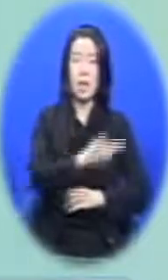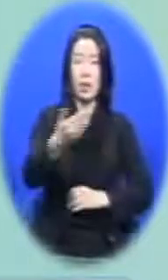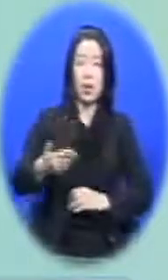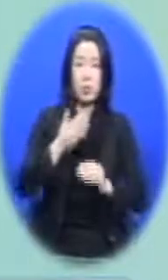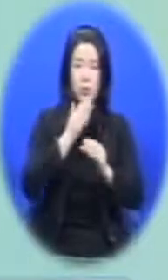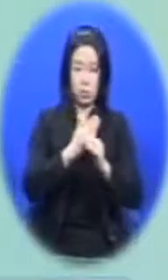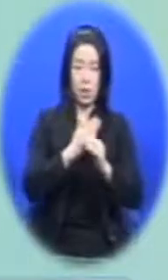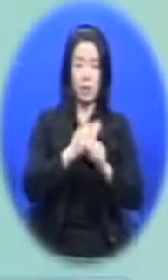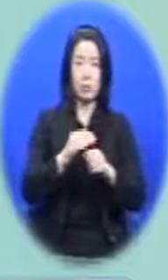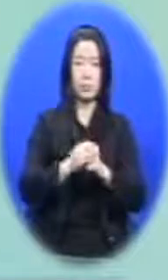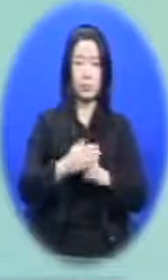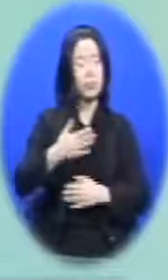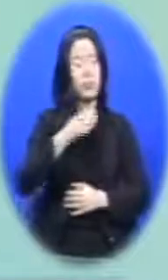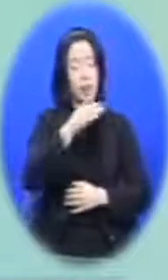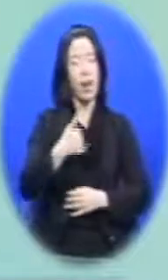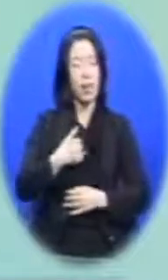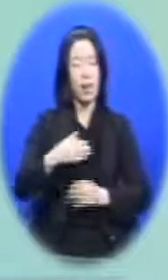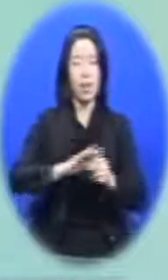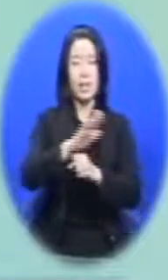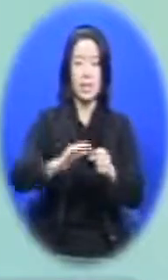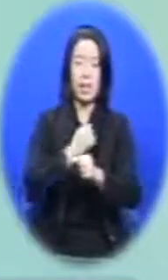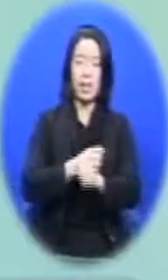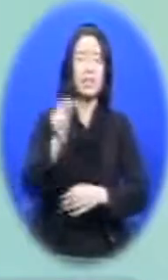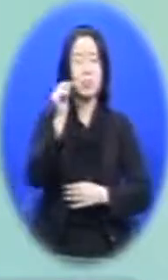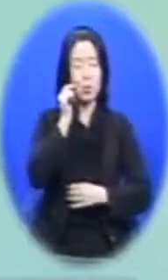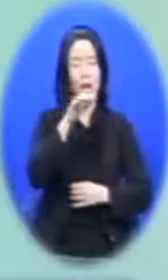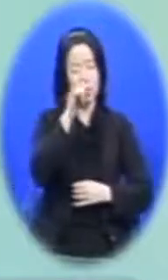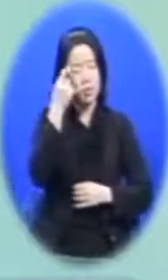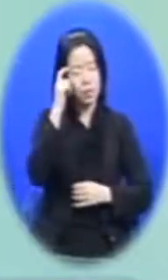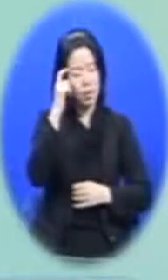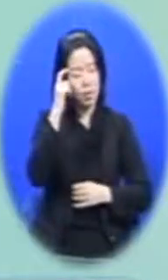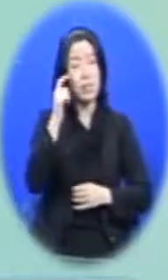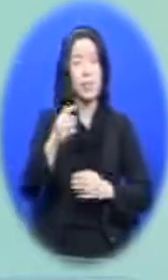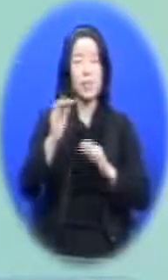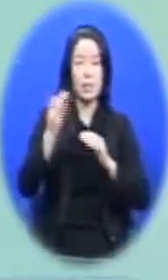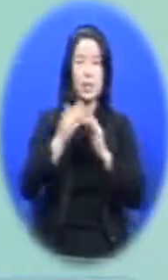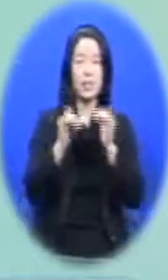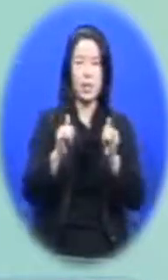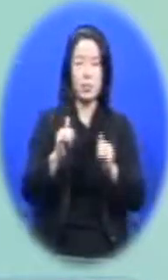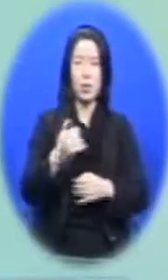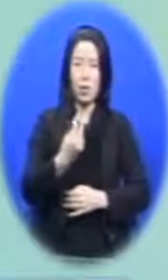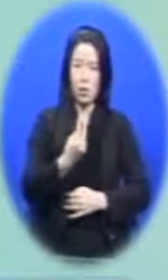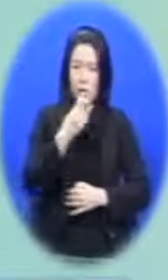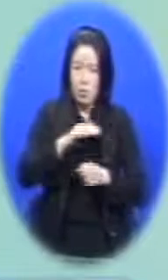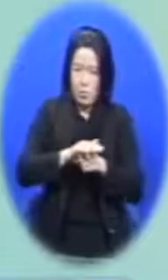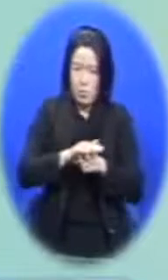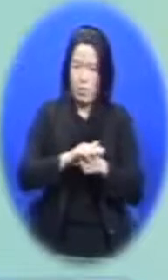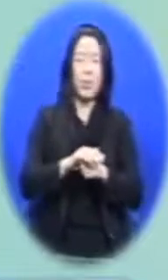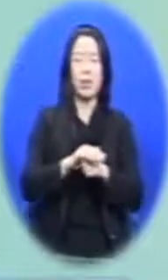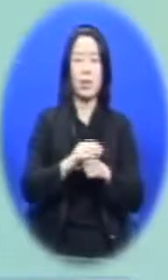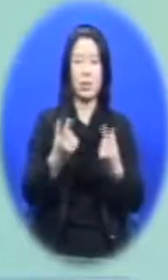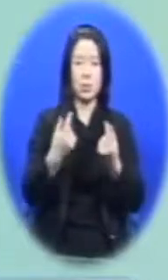여러분 중에, 내가 사랑하지 못하고 있는데, 라고 생각되는 분에게는 탁 숨이 막힐 만한